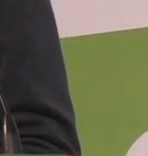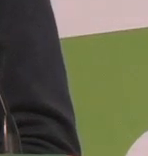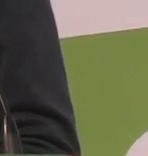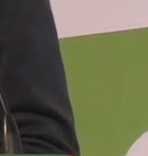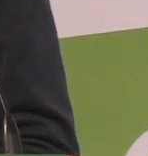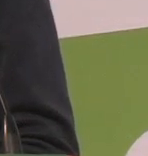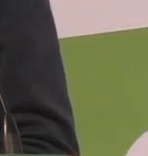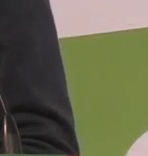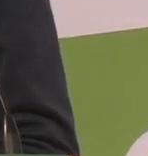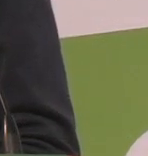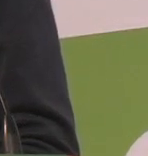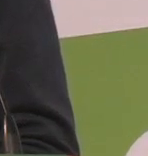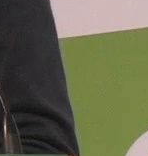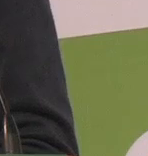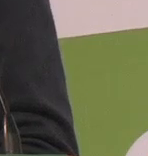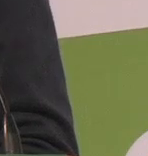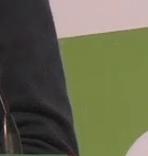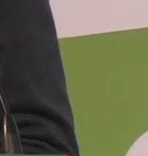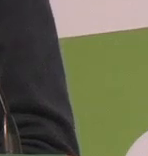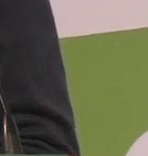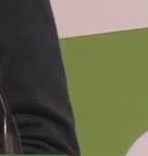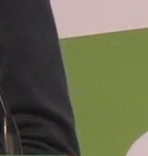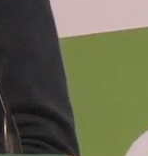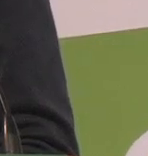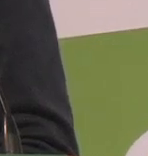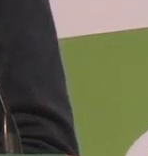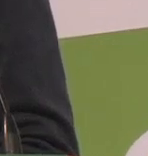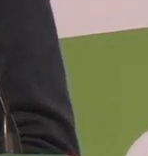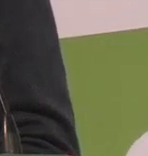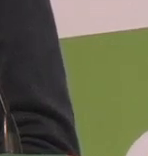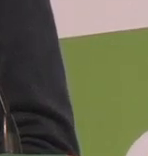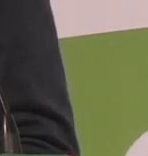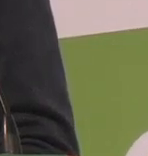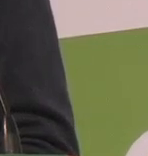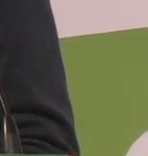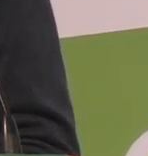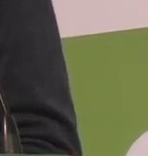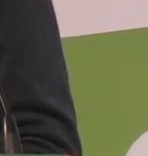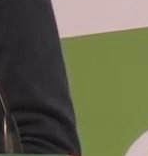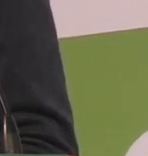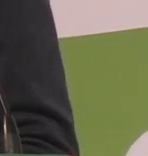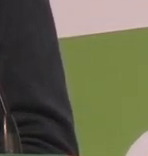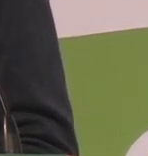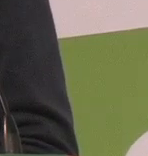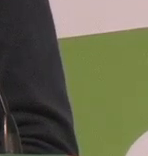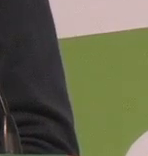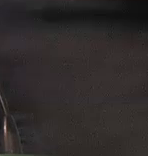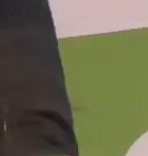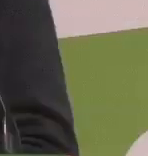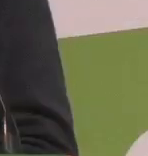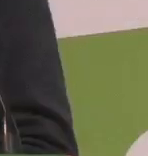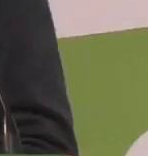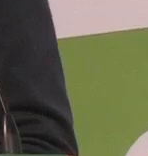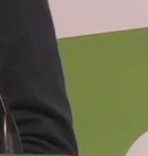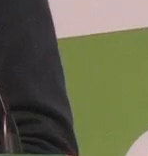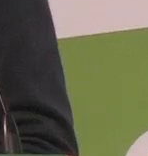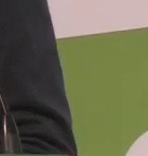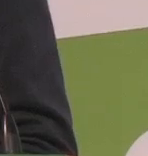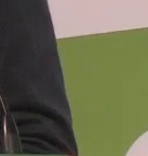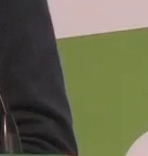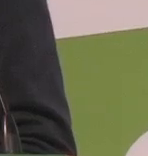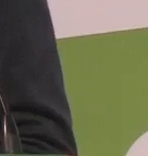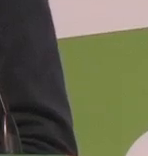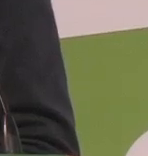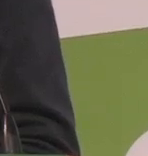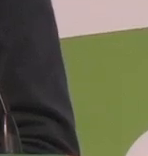ja wir dieses Green Primary vorher hatten, 2 Stunden. Deswegen auch viele Delegierte, auch wenn sie hier nach Köln gereist sind, auch wieder zeitig